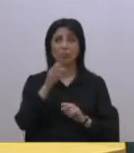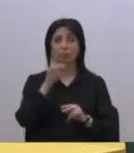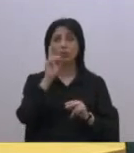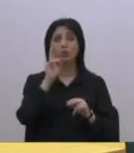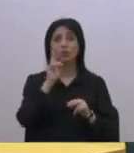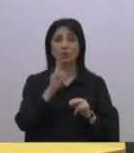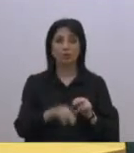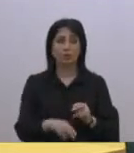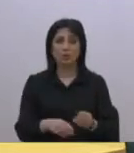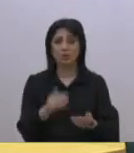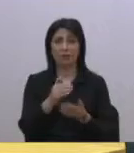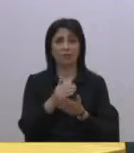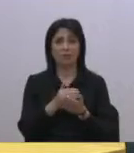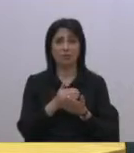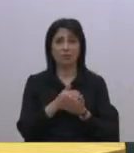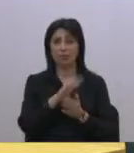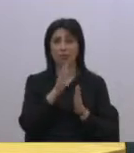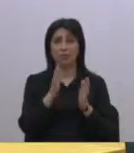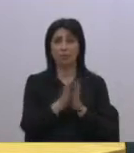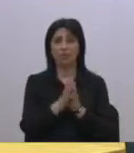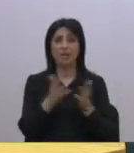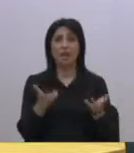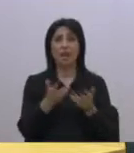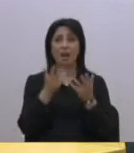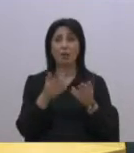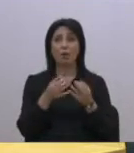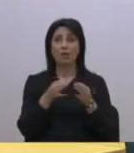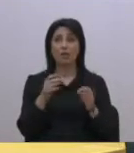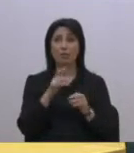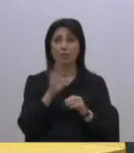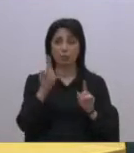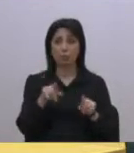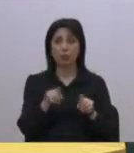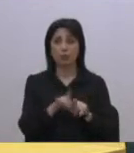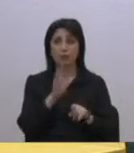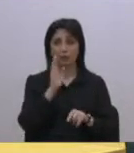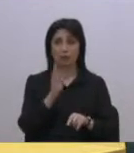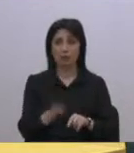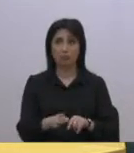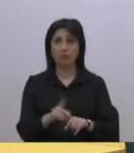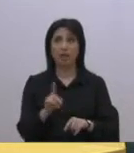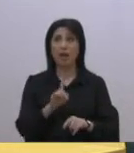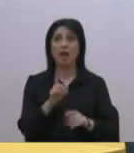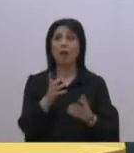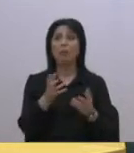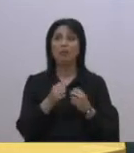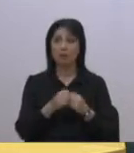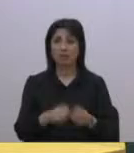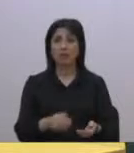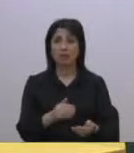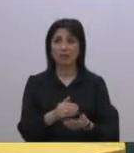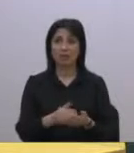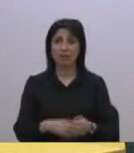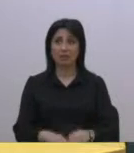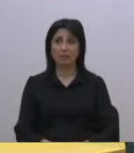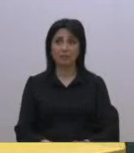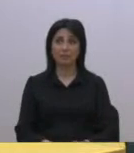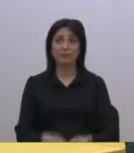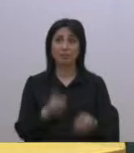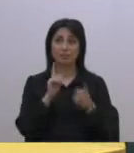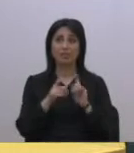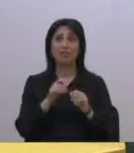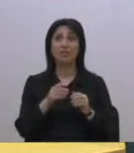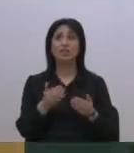დასრულდა, აგერ ყველა გამოიმარჯვა ლიბერალურმა დემოკრატიამ და სულ ასე იქნება. და რა მივიღეთ სინამდვილეში შედეგად? სინამდვილეში